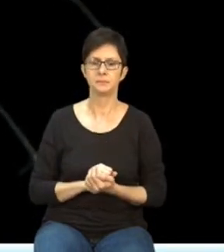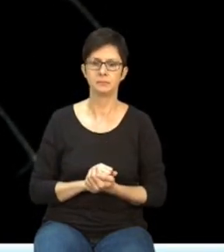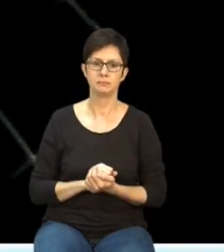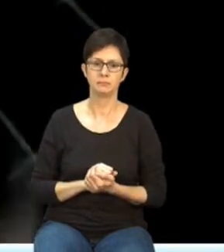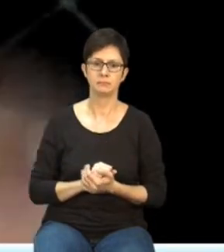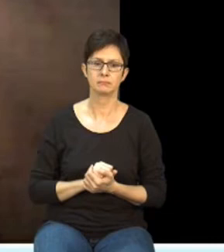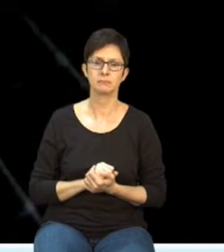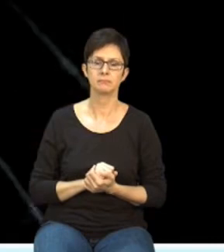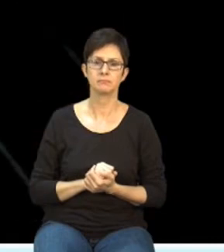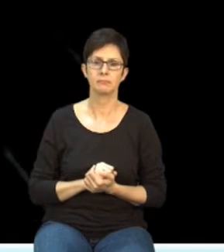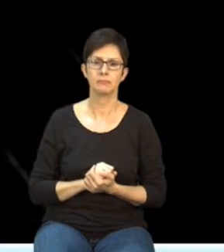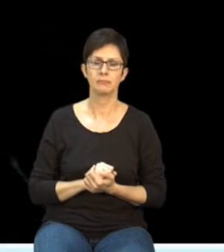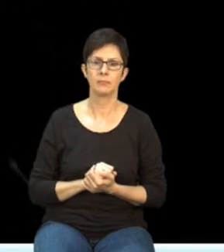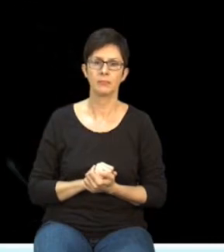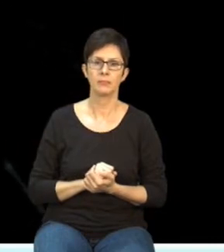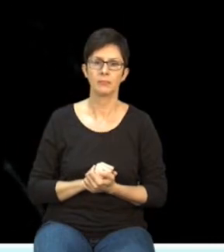pewnie